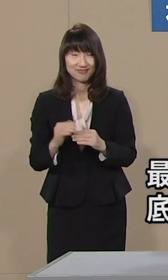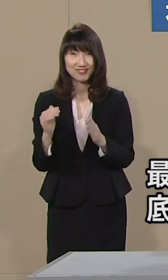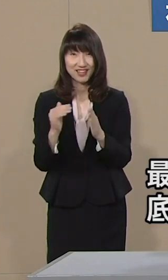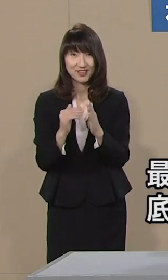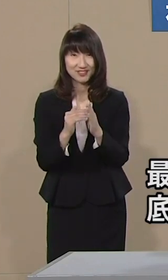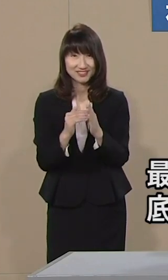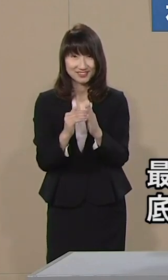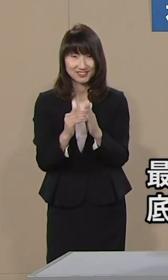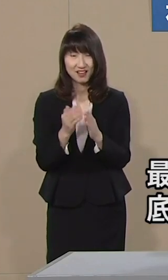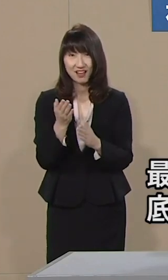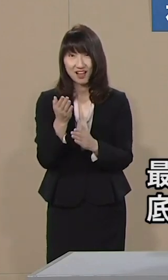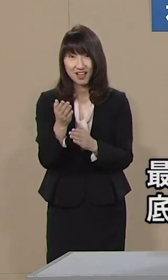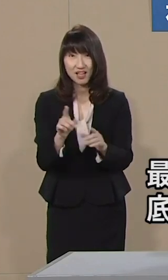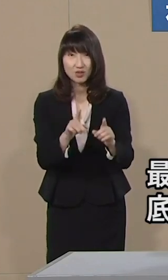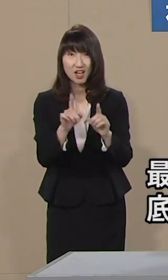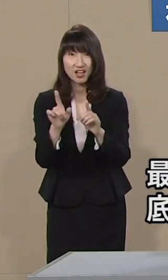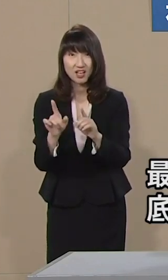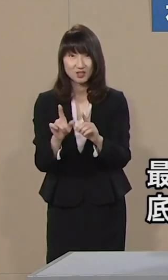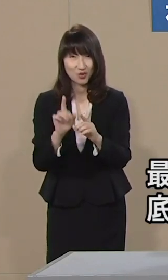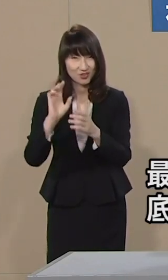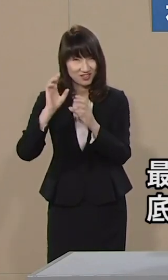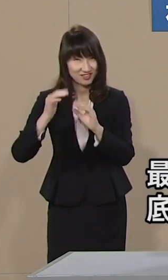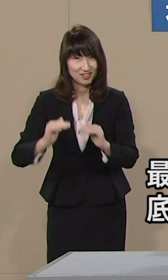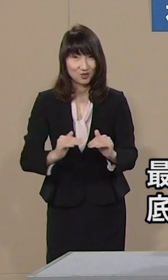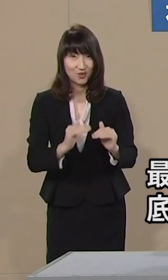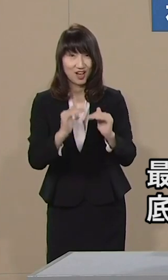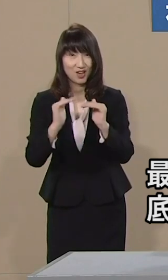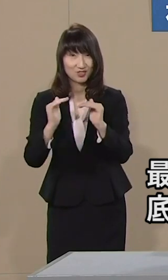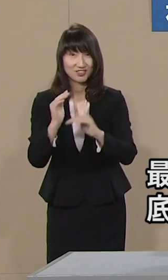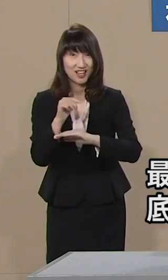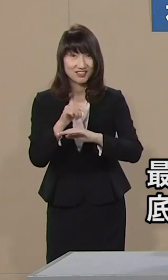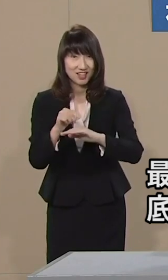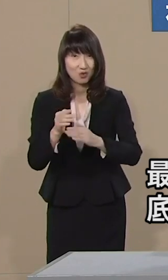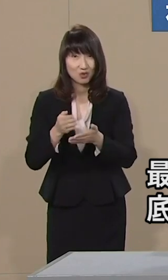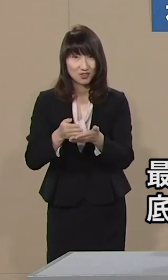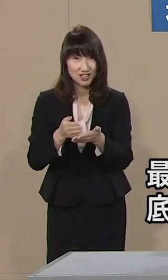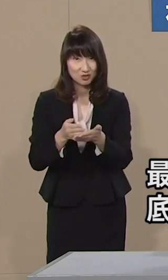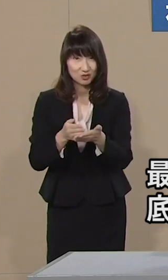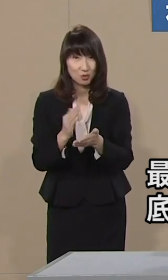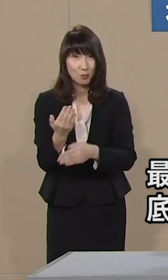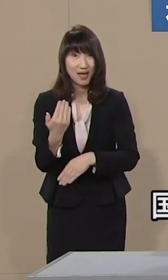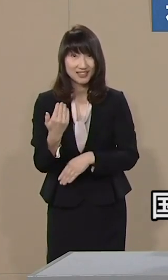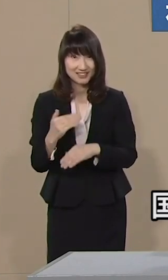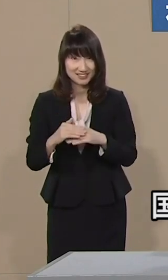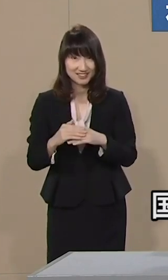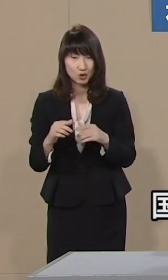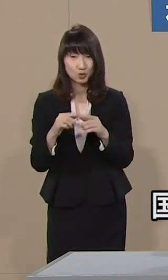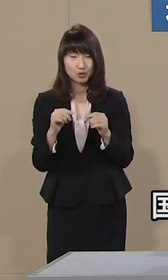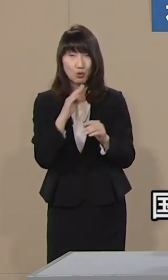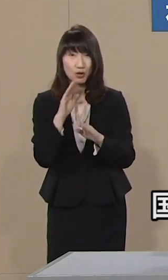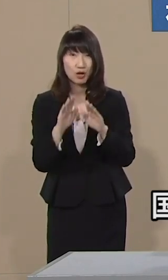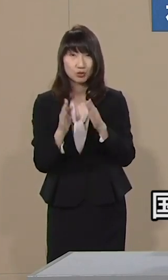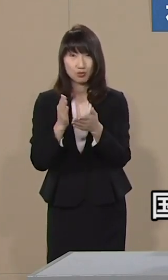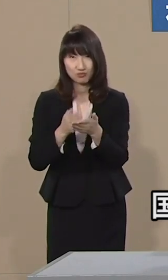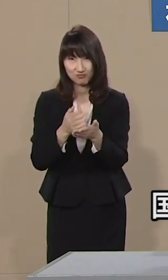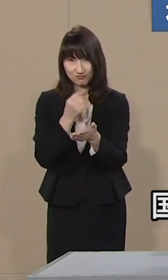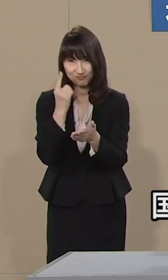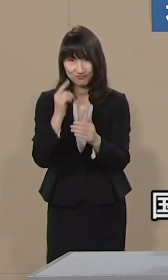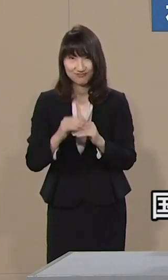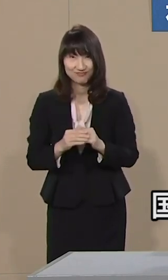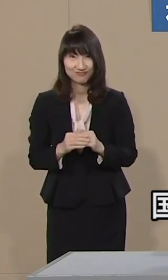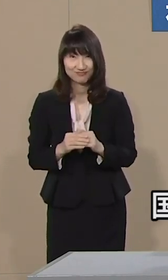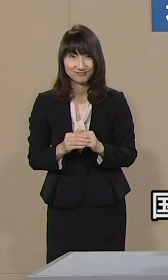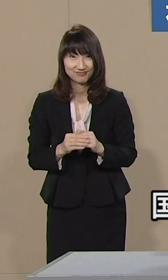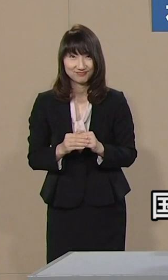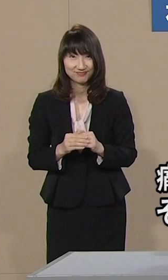最後にあなたの生活を大胆に底上げする政策をお伝えする前に国の現状を簡単にお話し